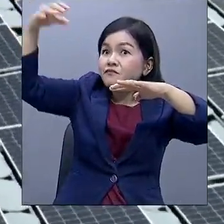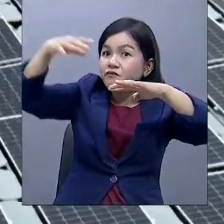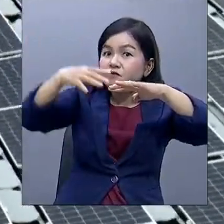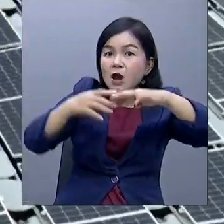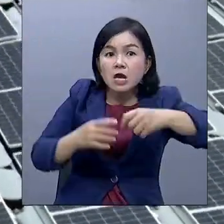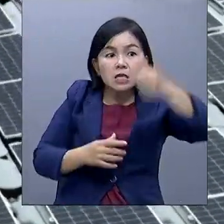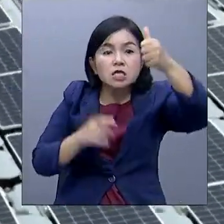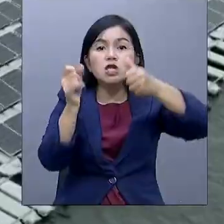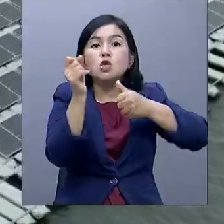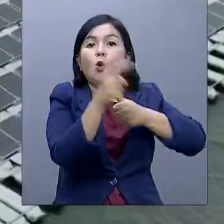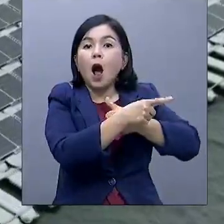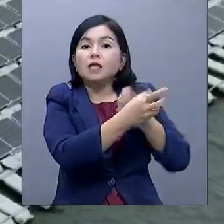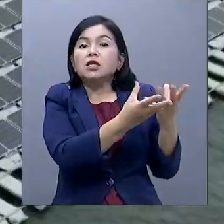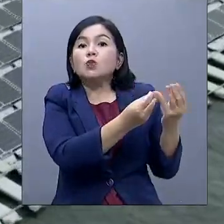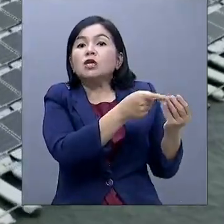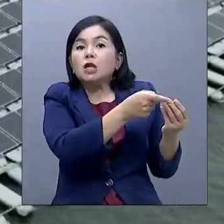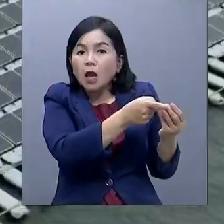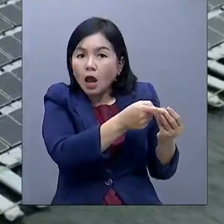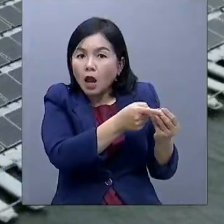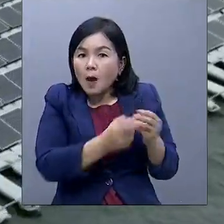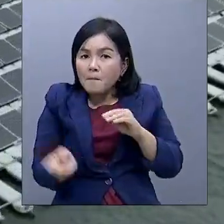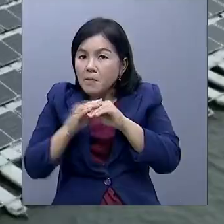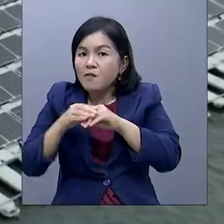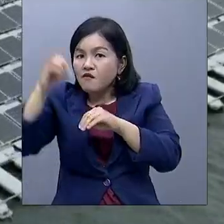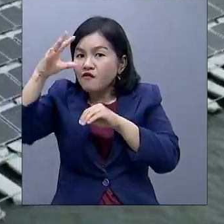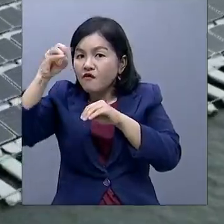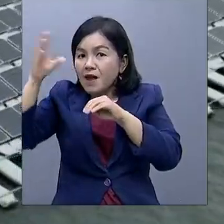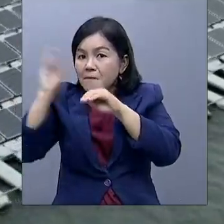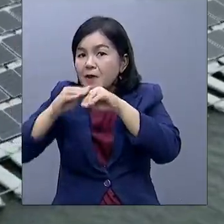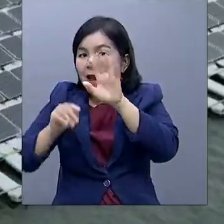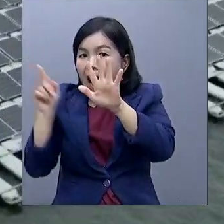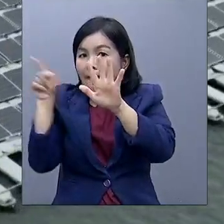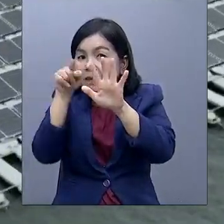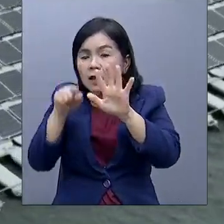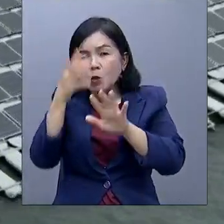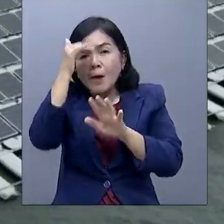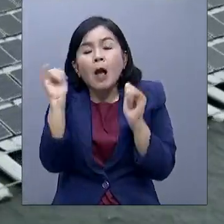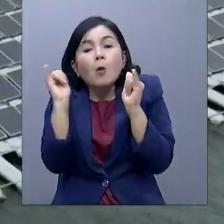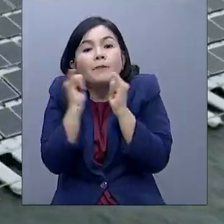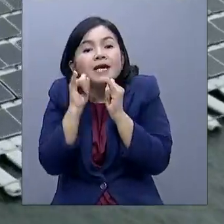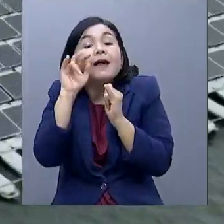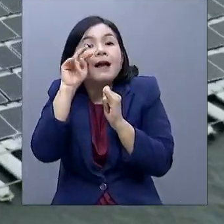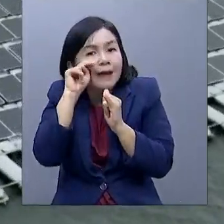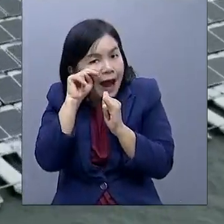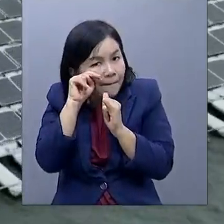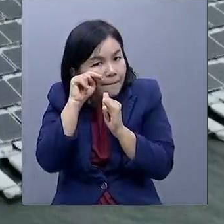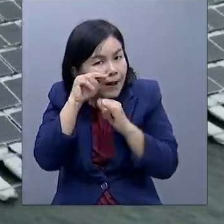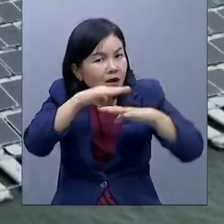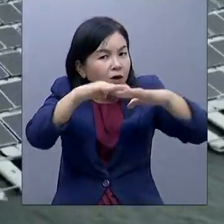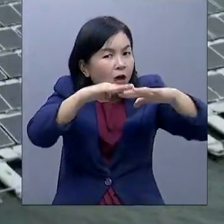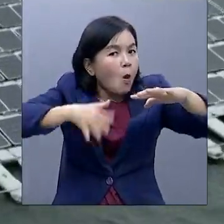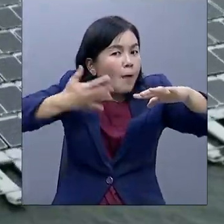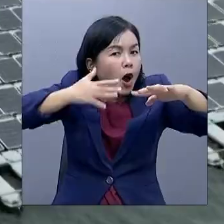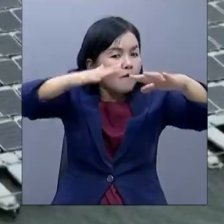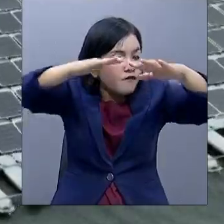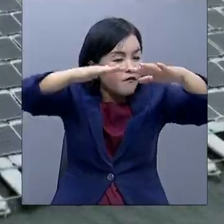าที่อยู่บนดินประมาณ 5% ทีนี้อะไรครับ เนื่องจากว่าความเย็นจากน้ำเนี่ยเขาจะไปทำให้แผงเนี่ยลดความร้อน